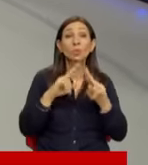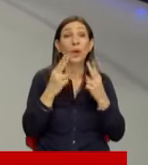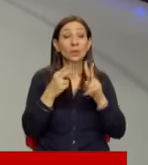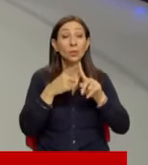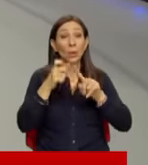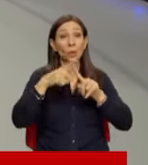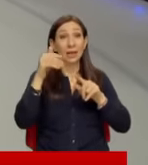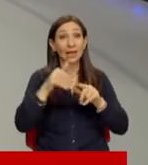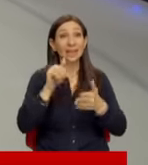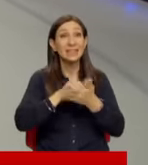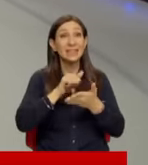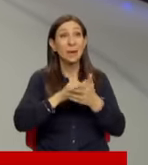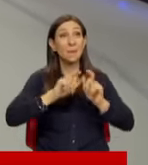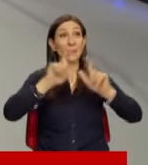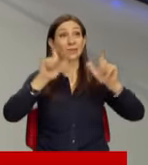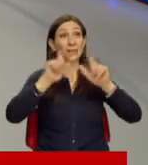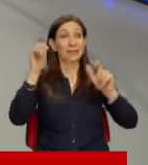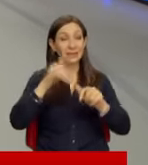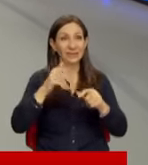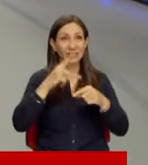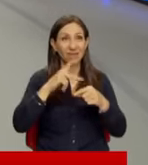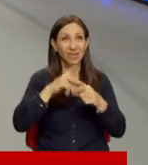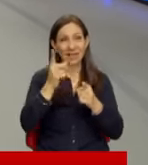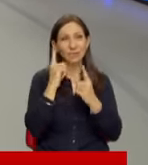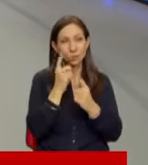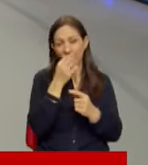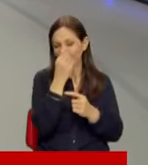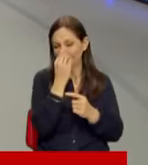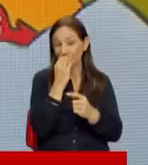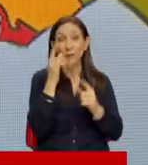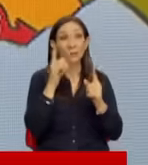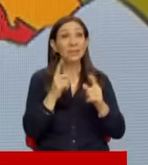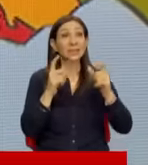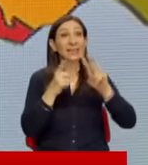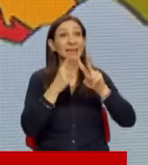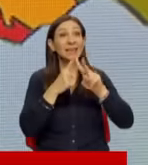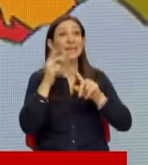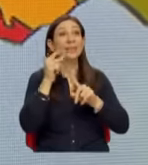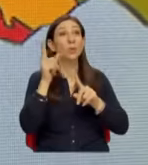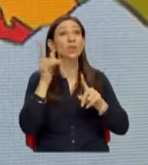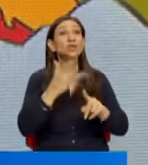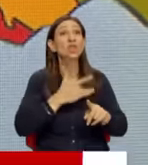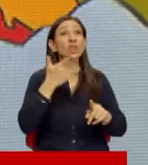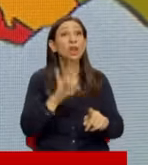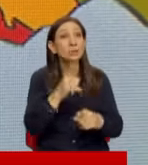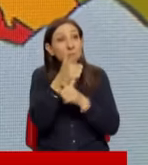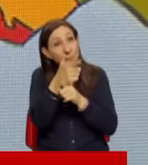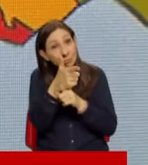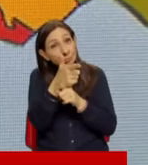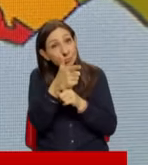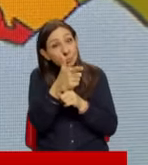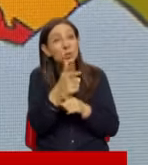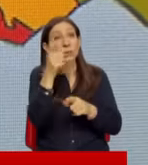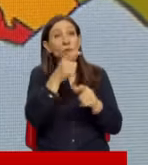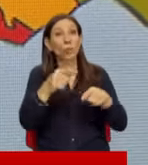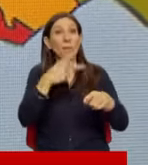notlarıyla geldi ve gazetelerin manşetleriyle geldi. Zafer Söken, seni dinliyoruz. Önce CNN International'a bakalım. Orası canlı yayınlarla takip etti